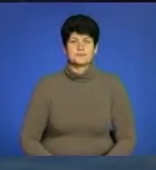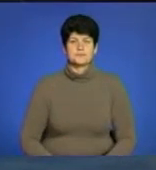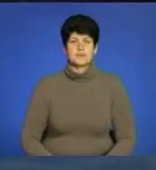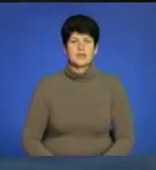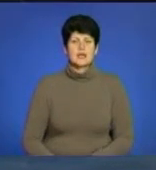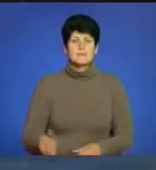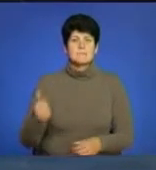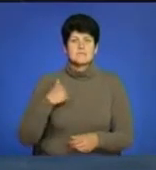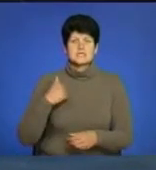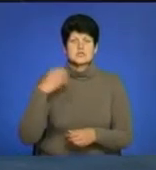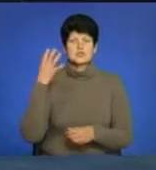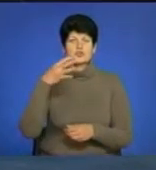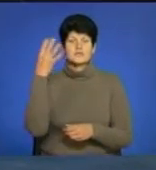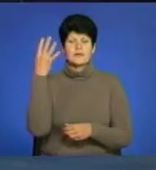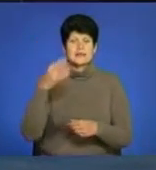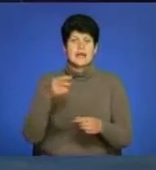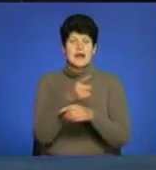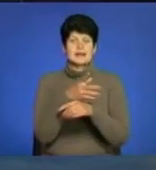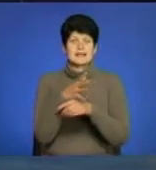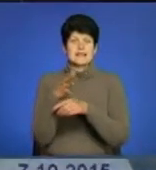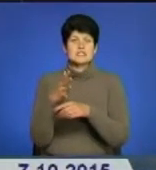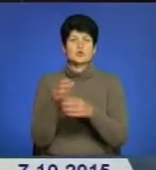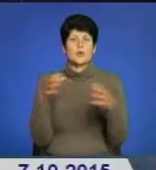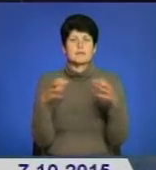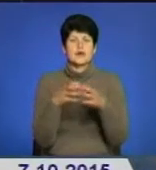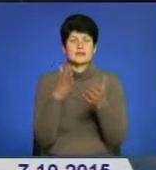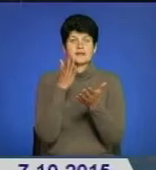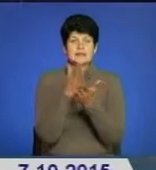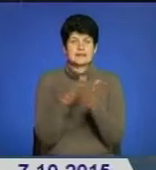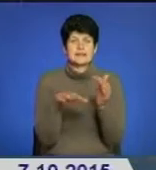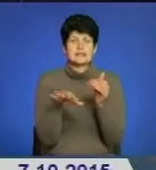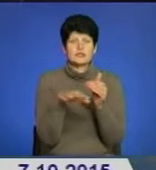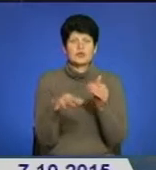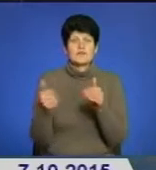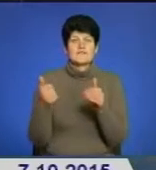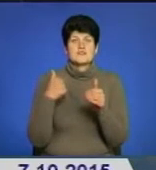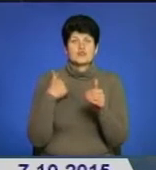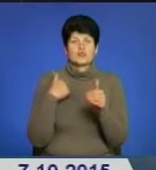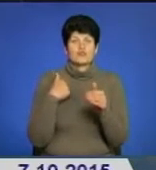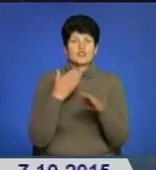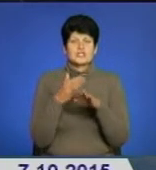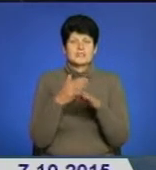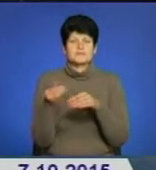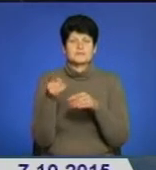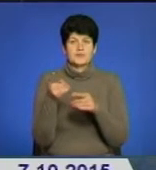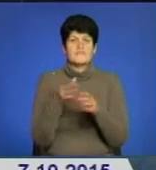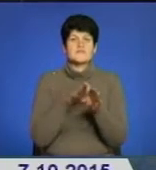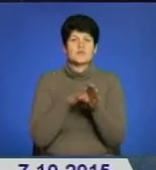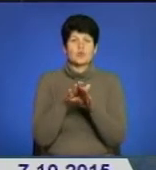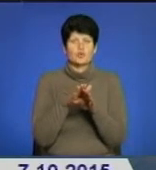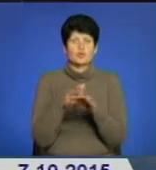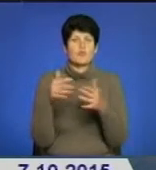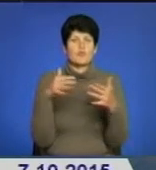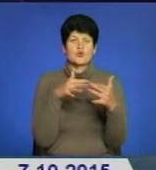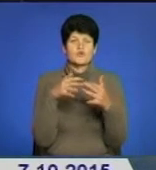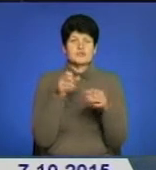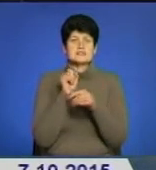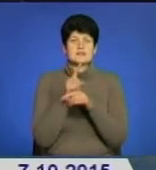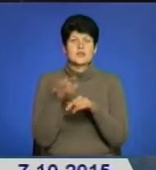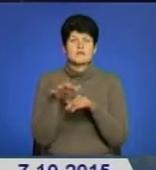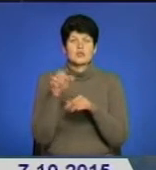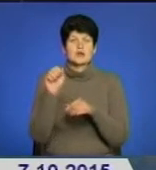Бійці 44-ї артилерійської бригади, яка дислокується на території Тернопільської військової частини, наразі виконують бойові завдання у зоні проведення